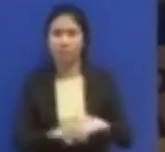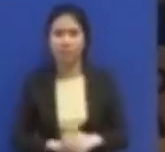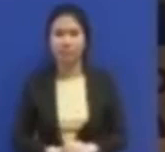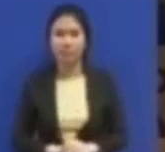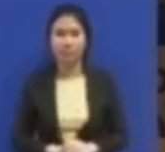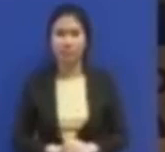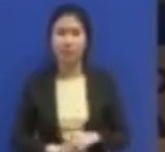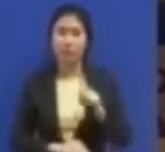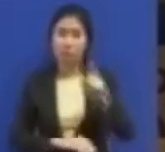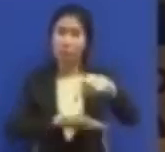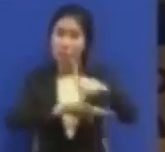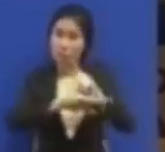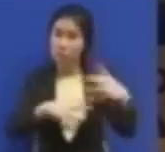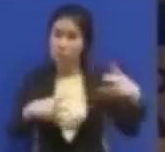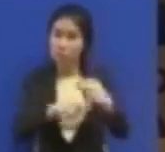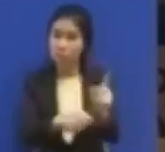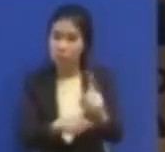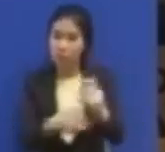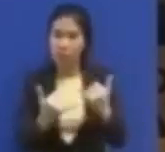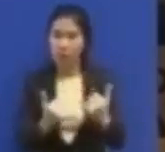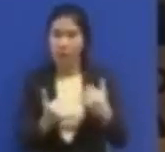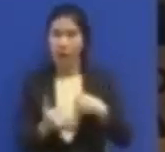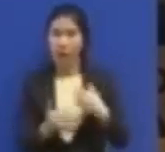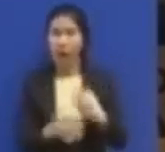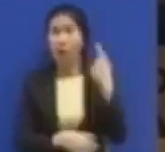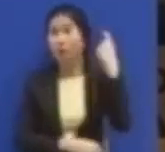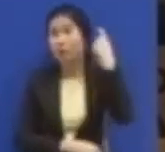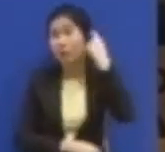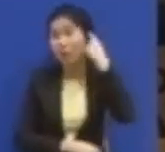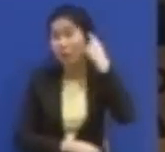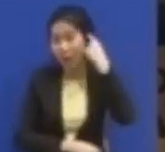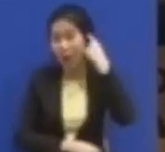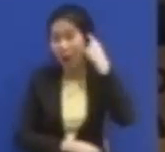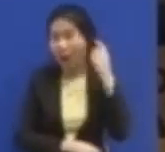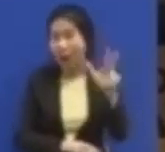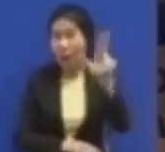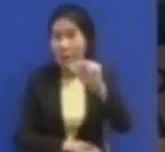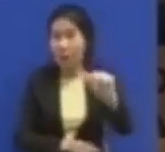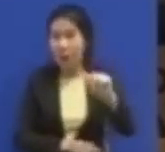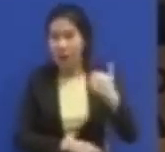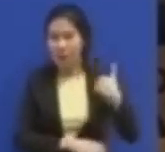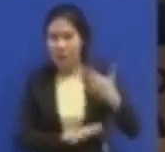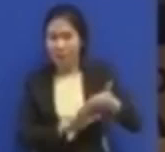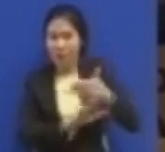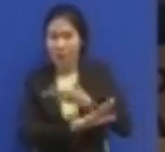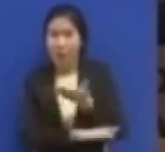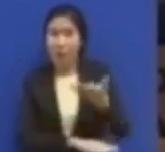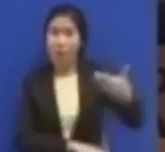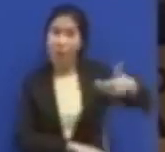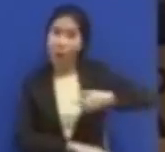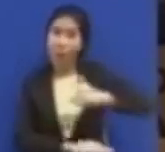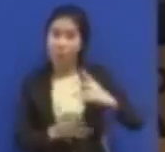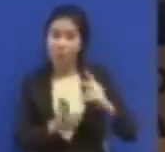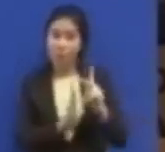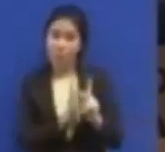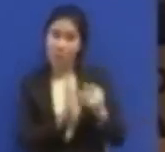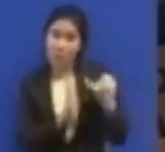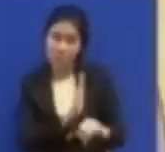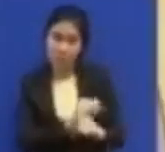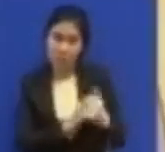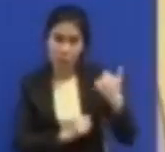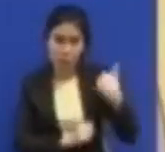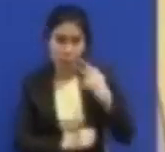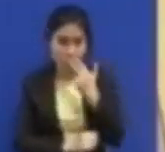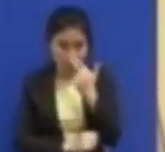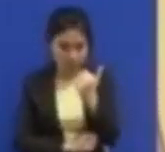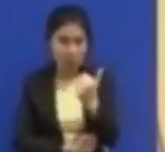ฉัยด้วยครับว่าการนำอุปกรณ์เข้ามาใช้โดยไม่ขออนุญาตประธานสภานั้นผิดข้อบังคับหรือเปล่าครับขออนุญ